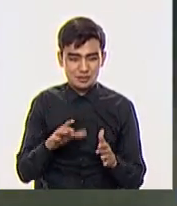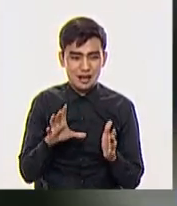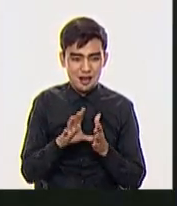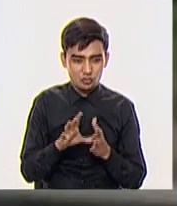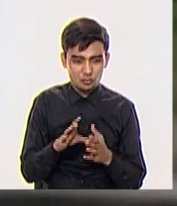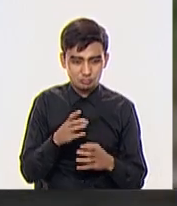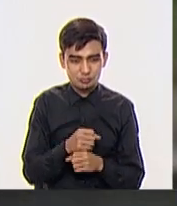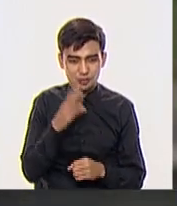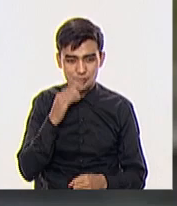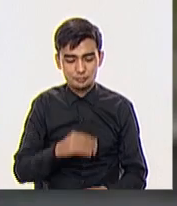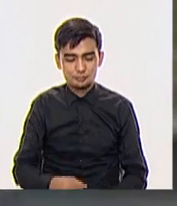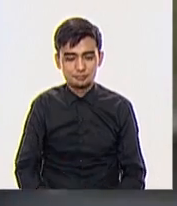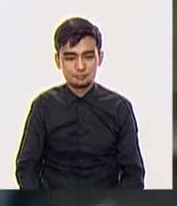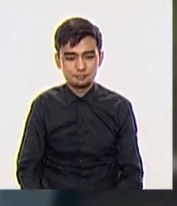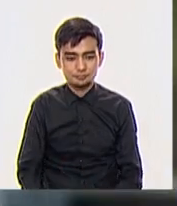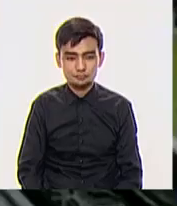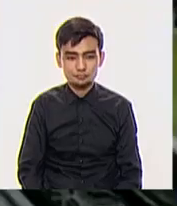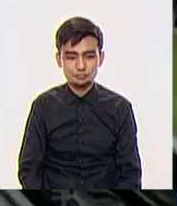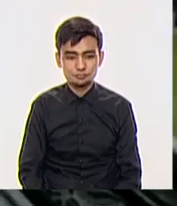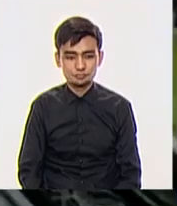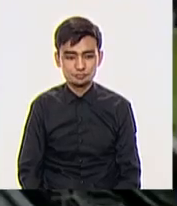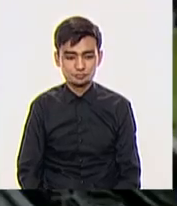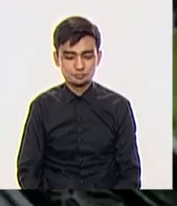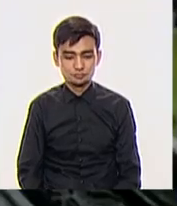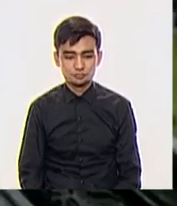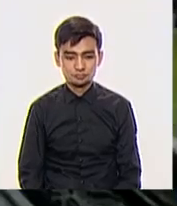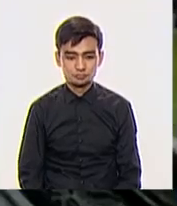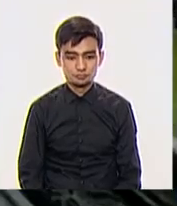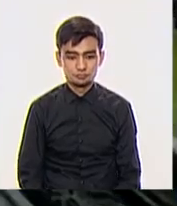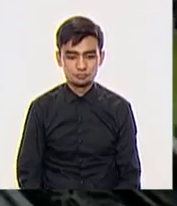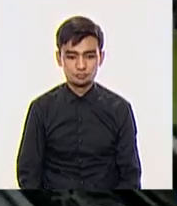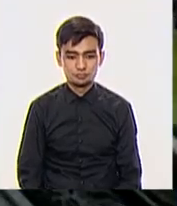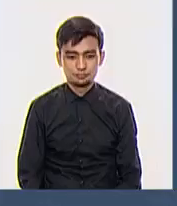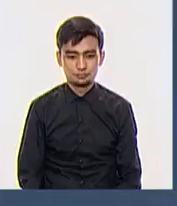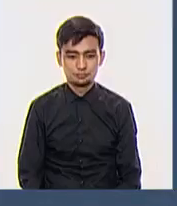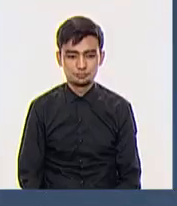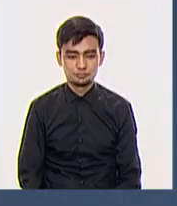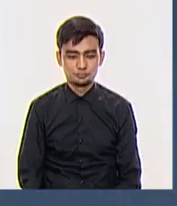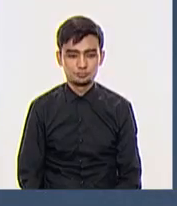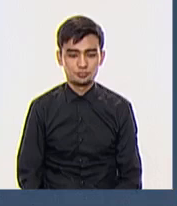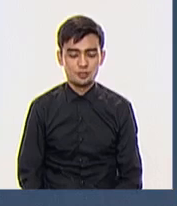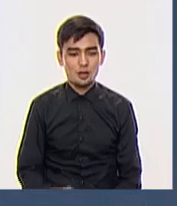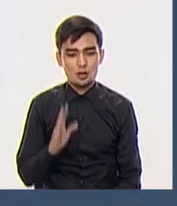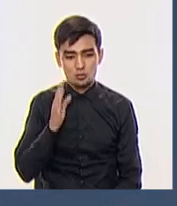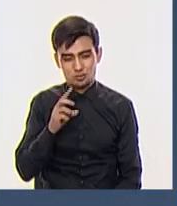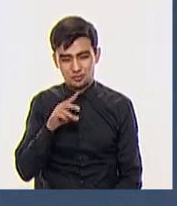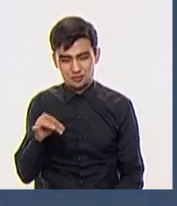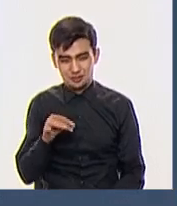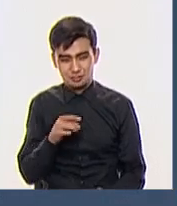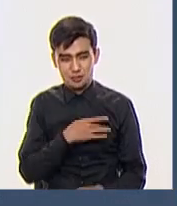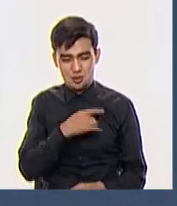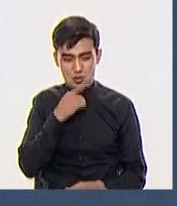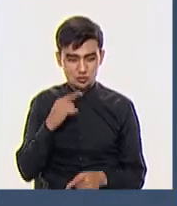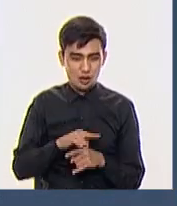электросвязи. Ардак Камал, Сергей Шуйский, Информбюро, Алматы. Будут ли летать над